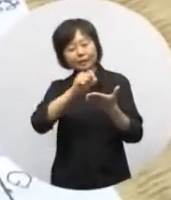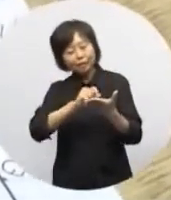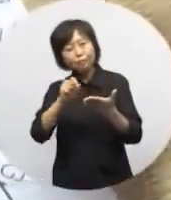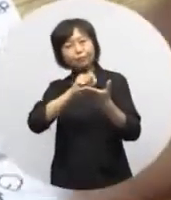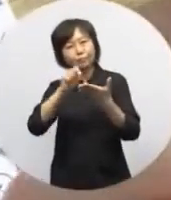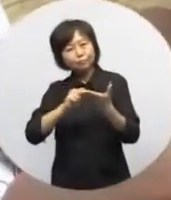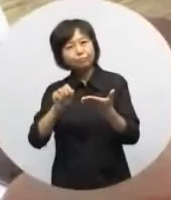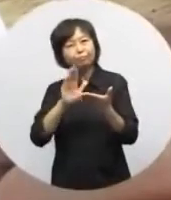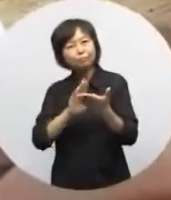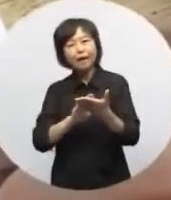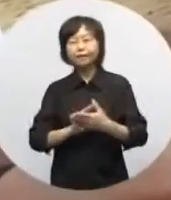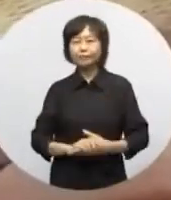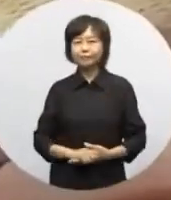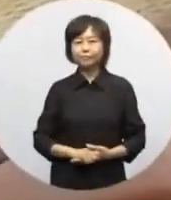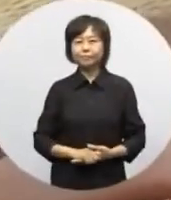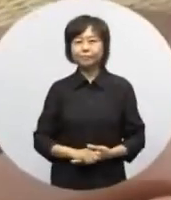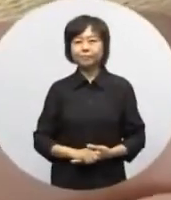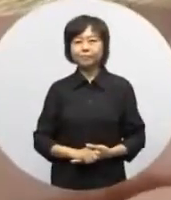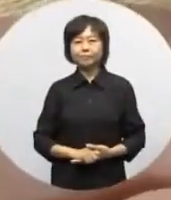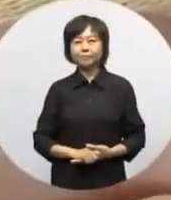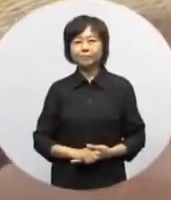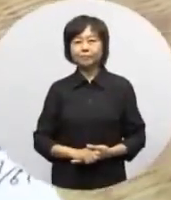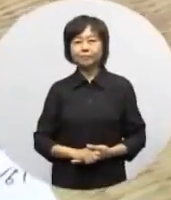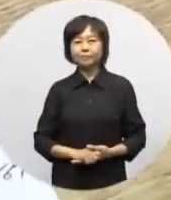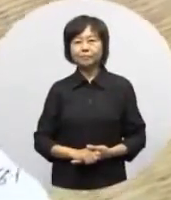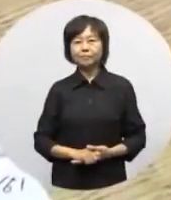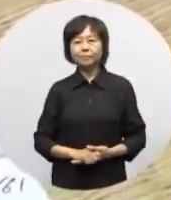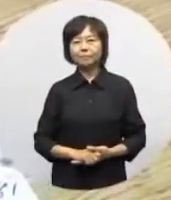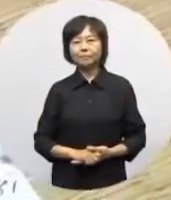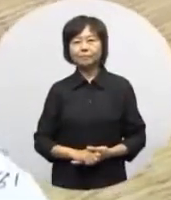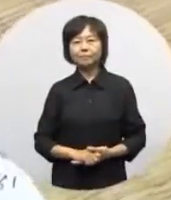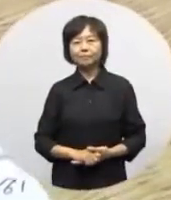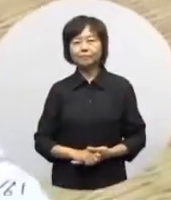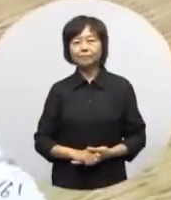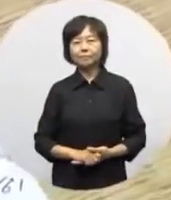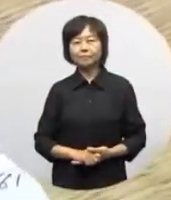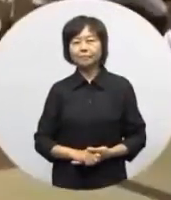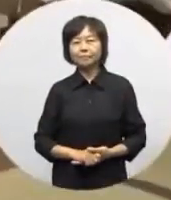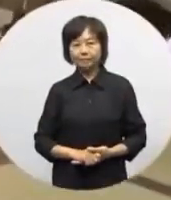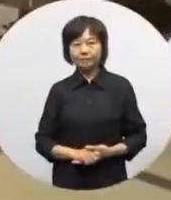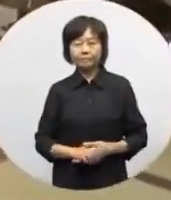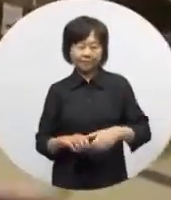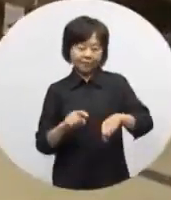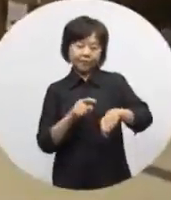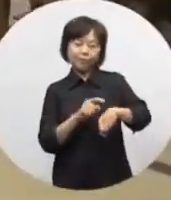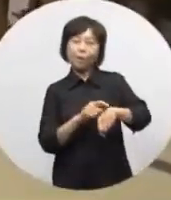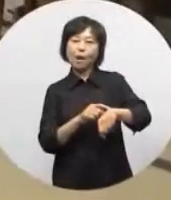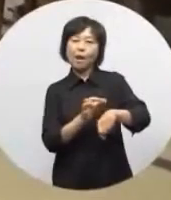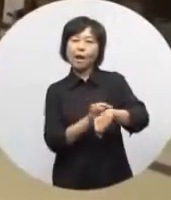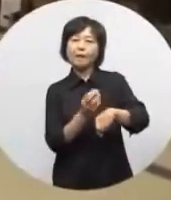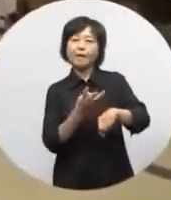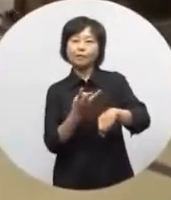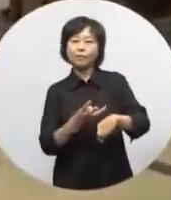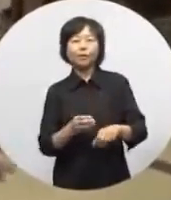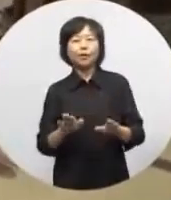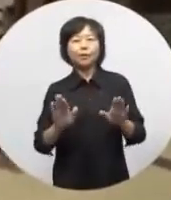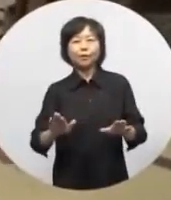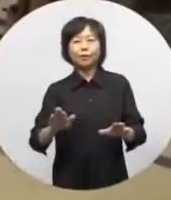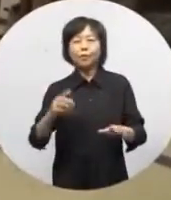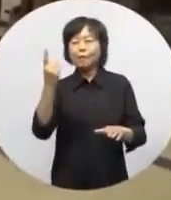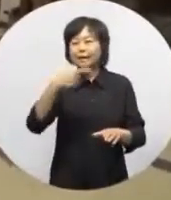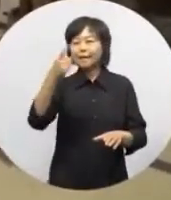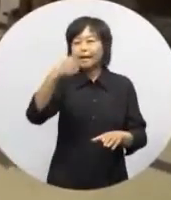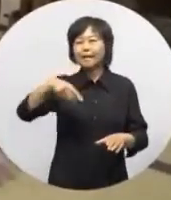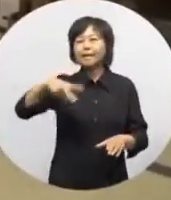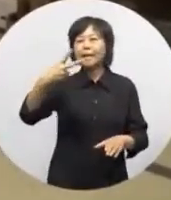録しているぞよ。 だいたい1日先生から言われてる よ、4000歩 って言われてる。ここに1万歩がある。 そう、今日はまだ1200歩し